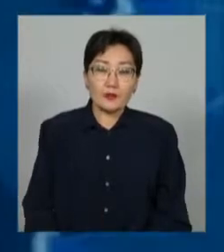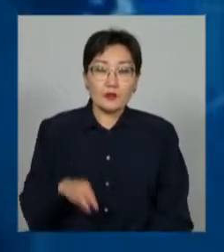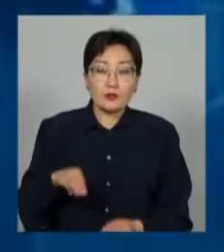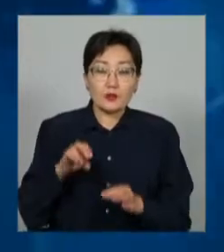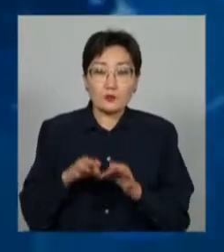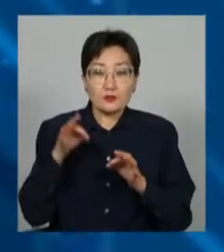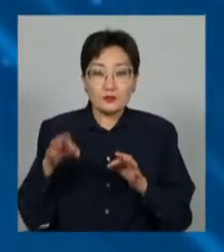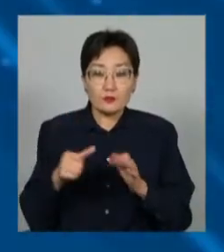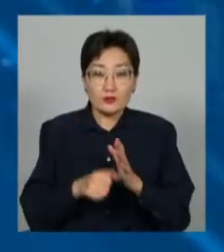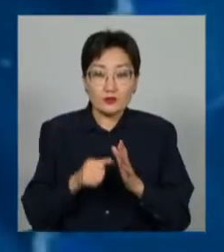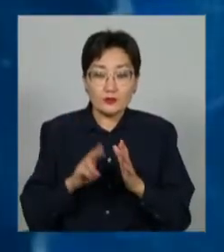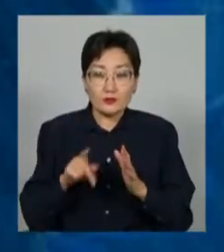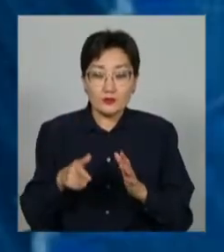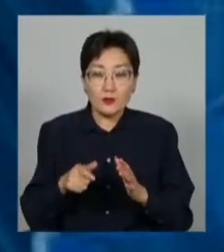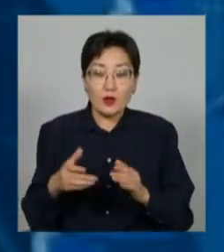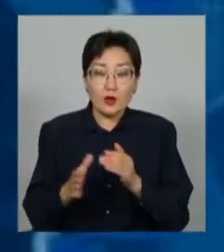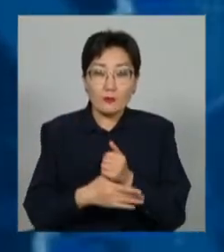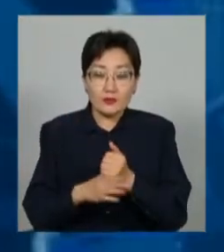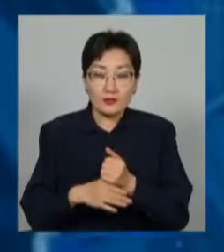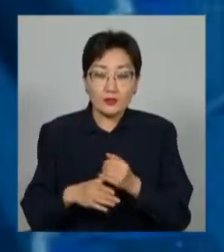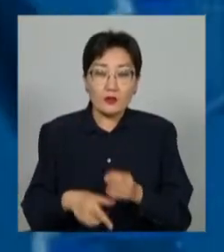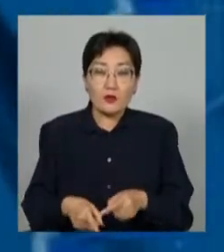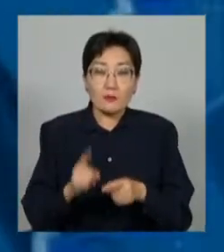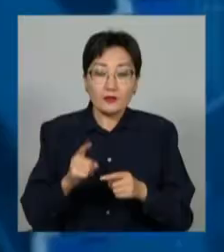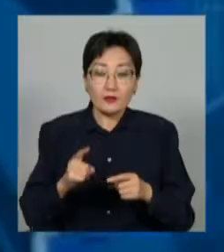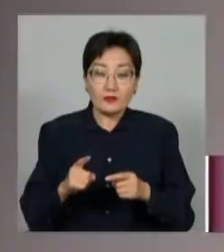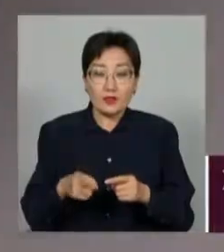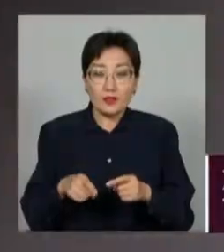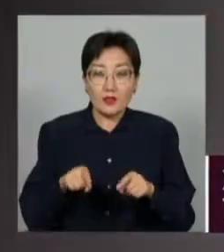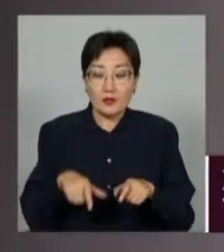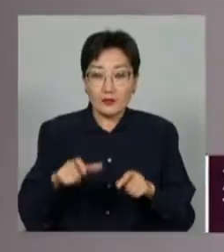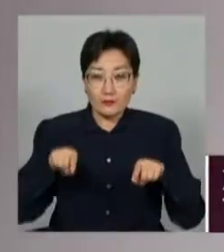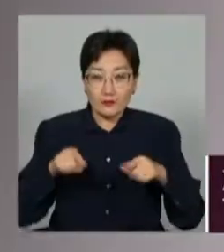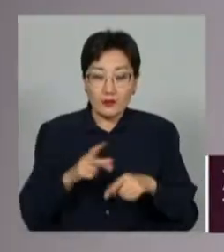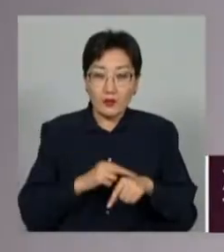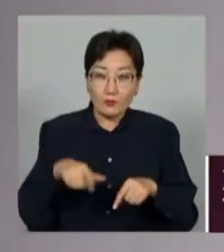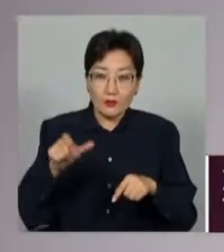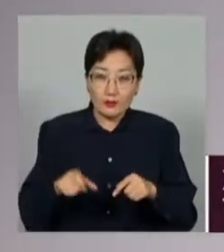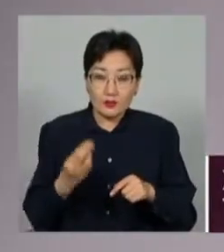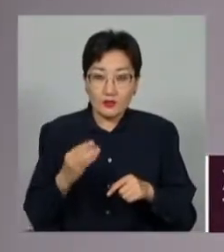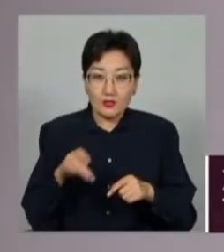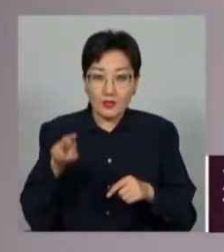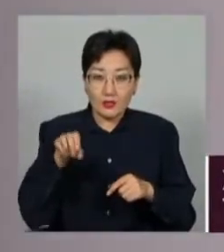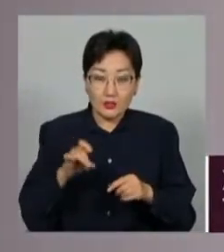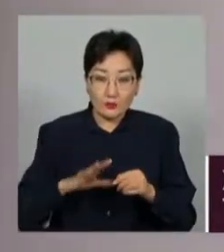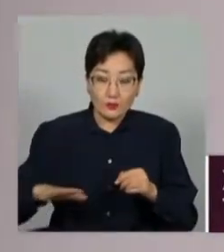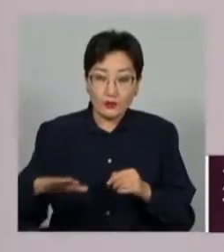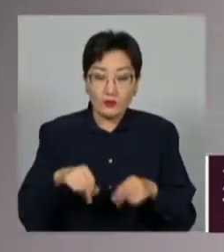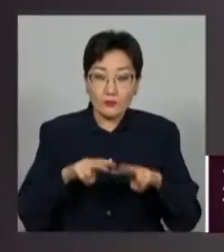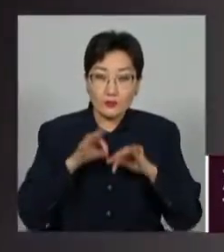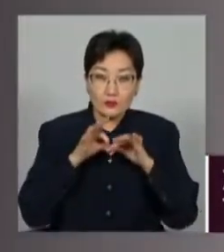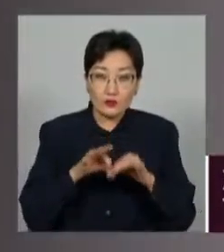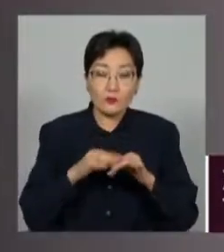Түркістан облысында 600 келіге жуық балықты заңсыз аулаған браконьерлер ұсталды. Жергілікті тәртіп сақшылары Шардара су қоймасында тексеріс